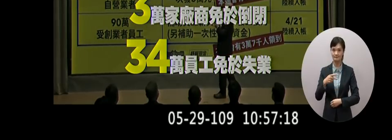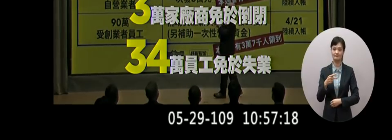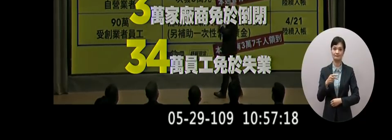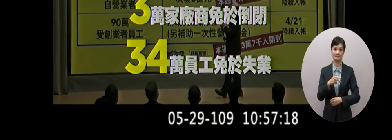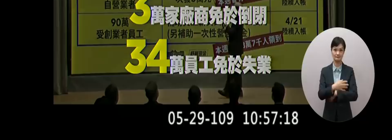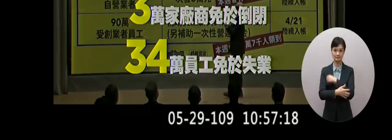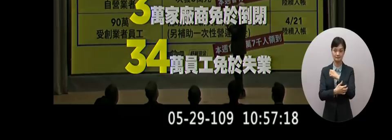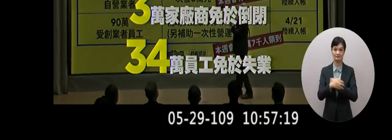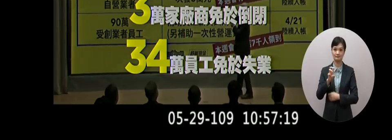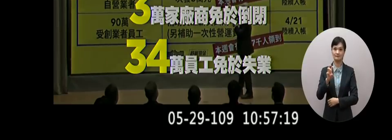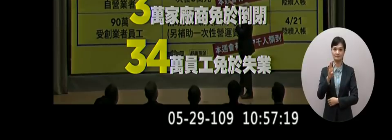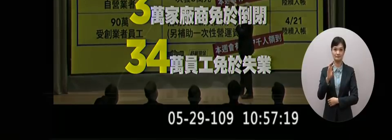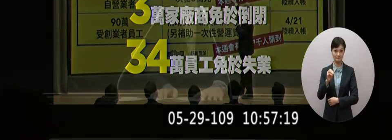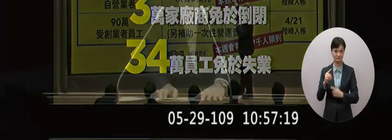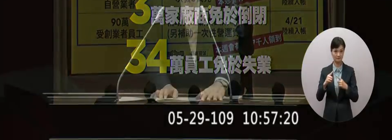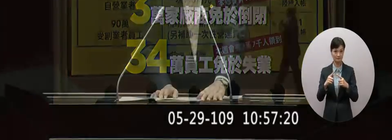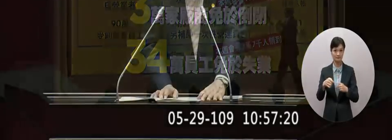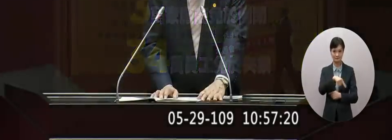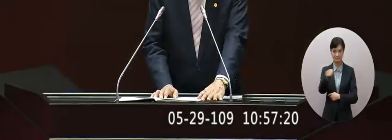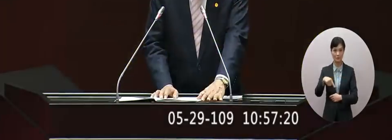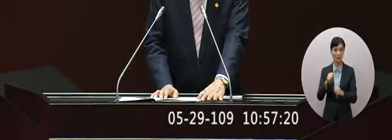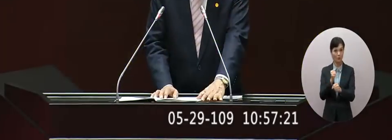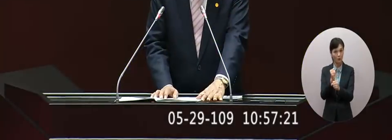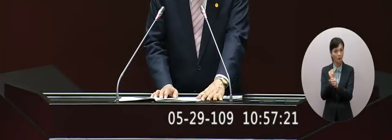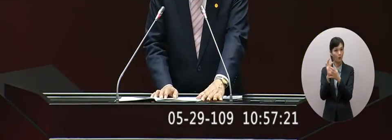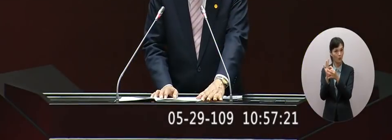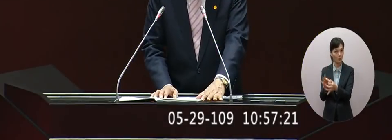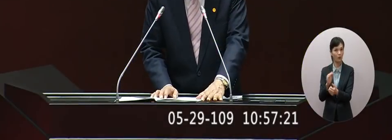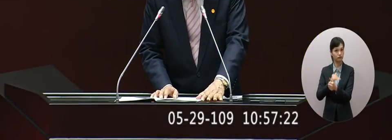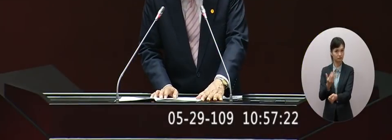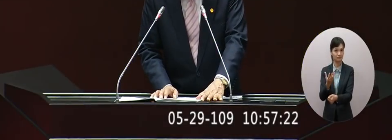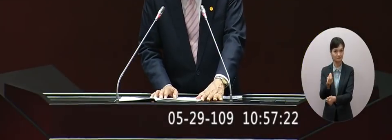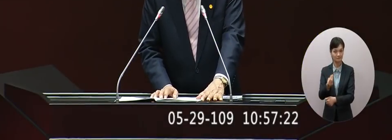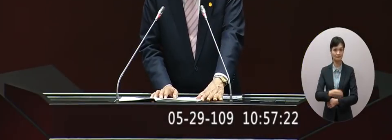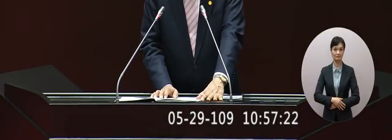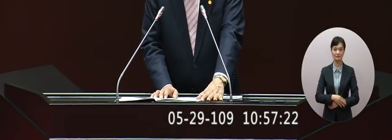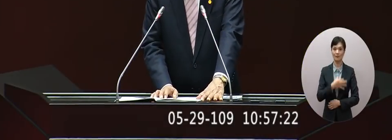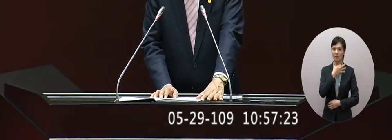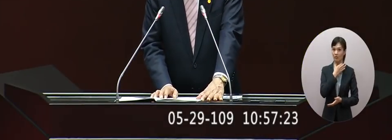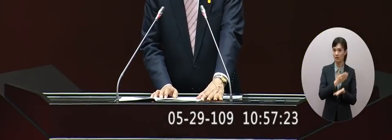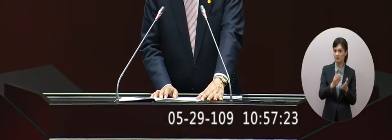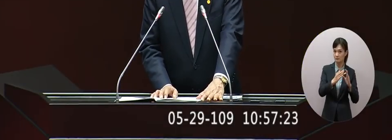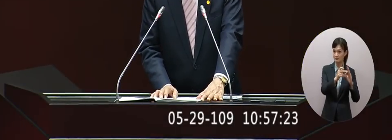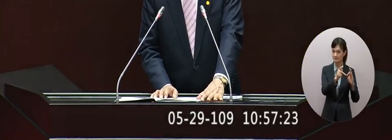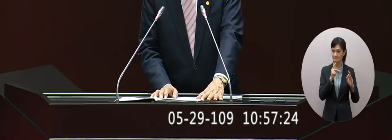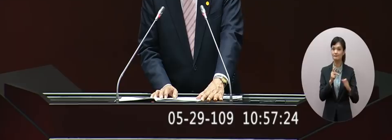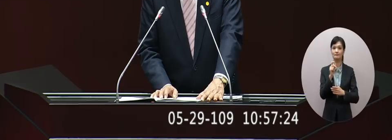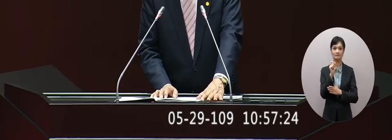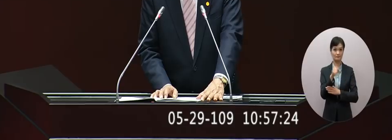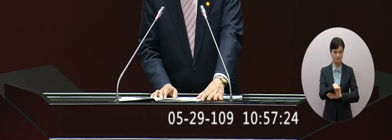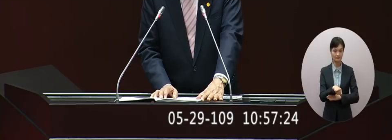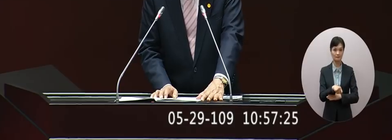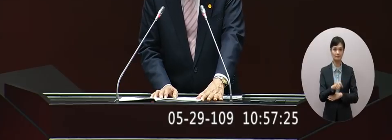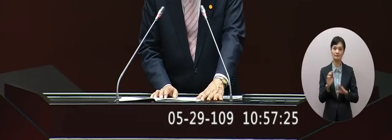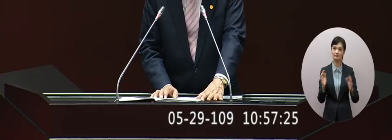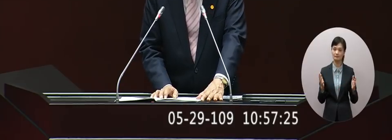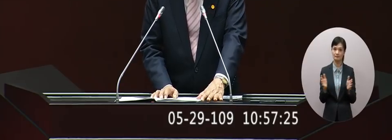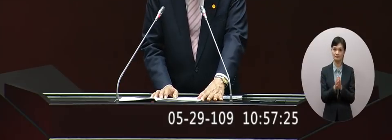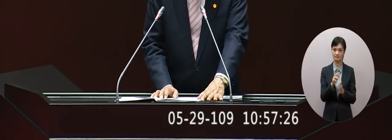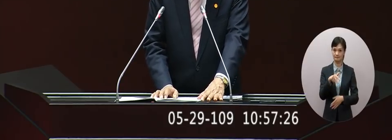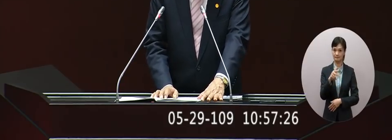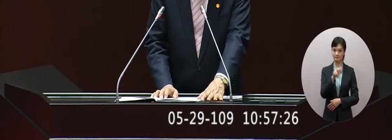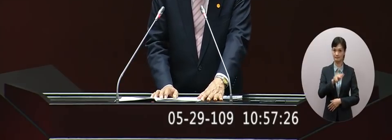员工免于失业，纾困贷款已经核准超过